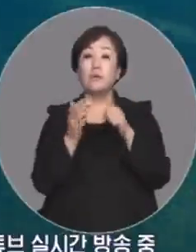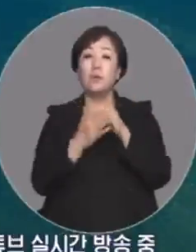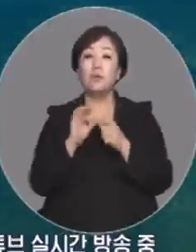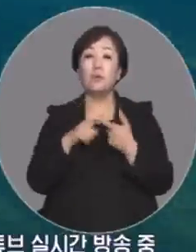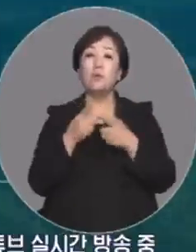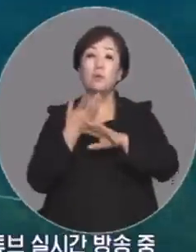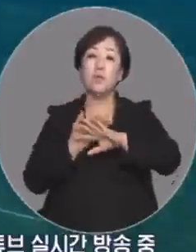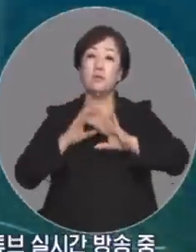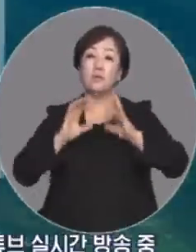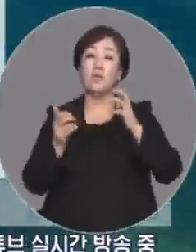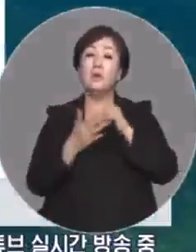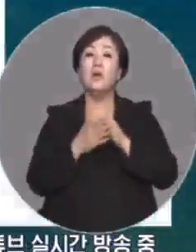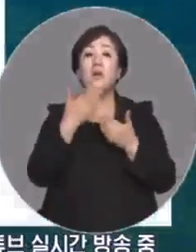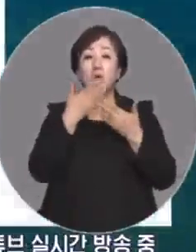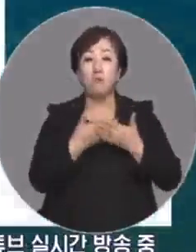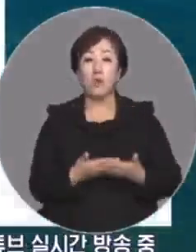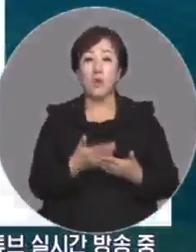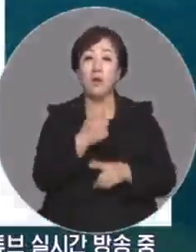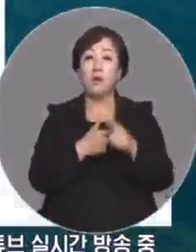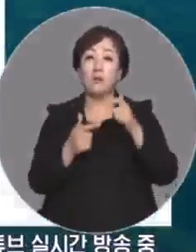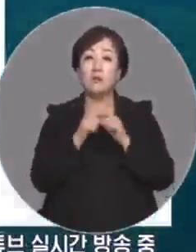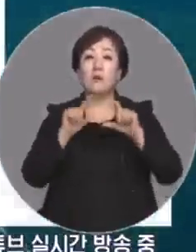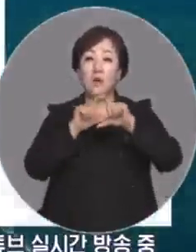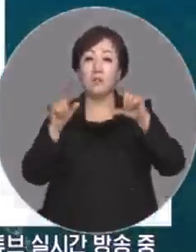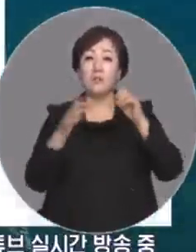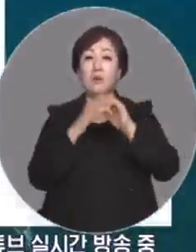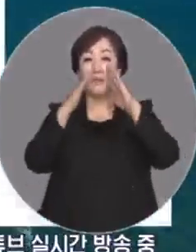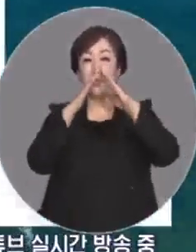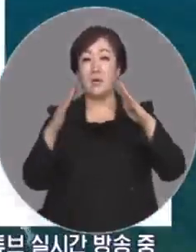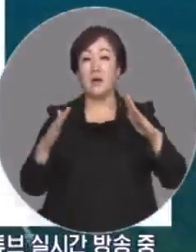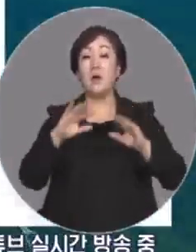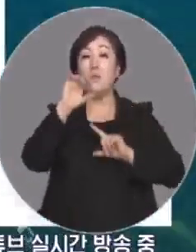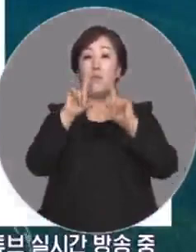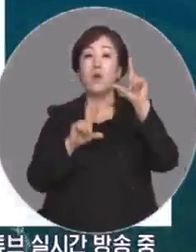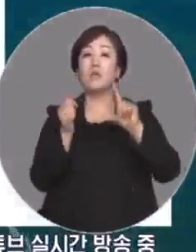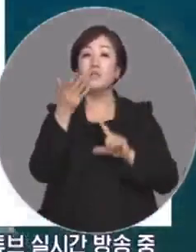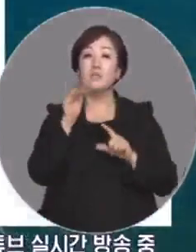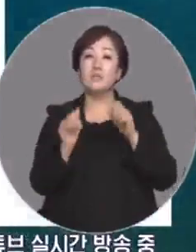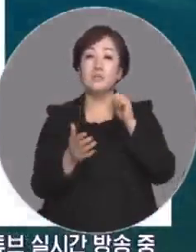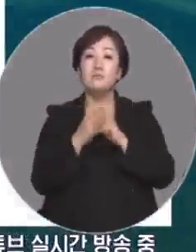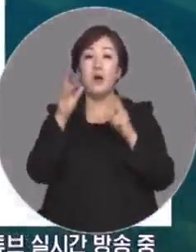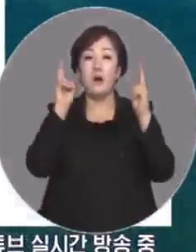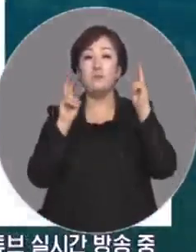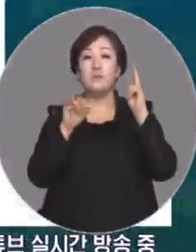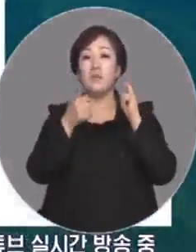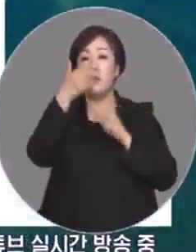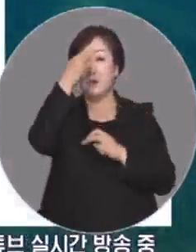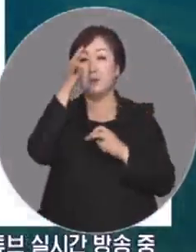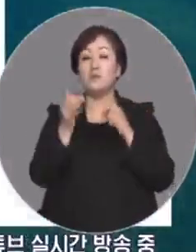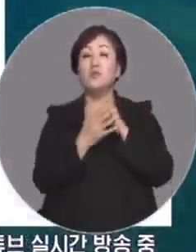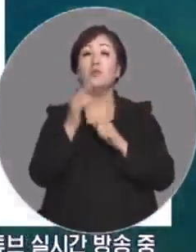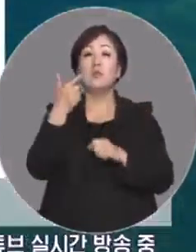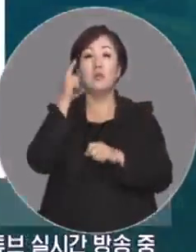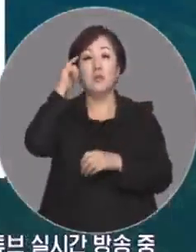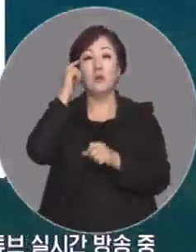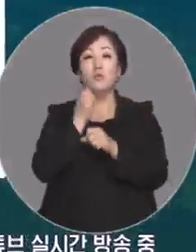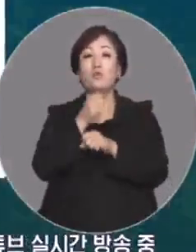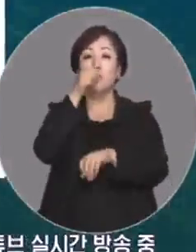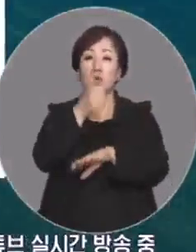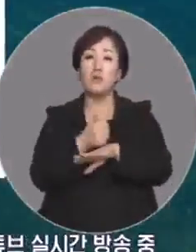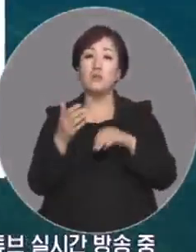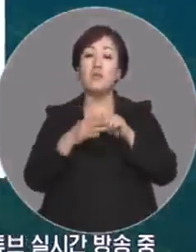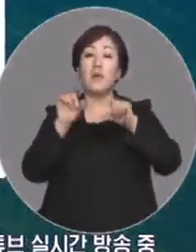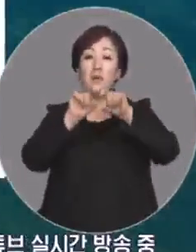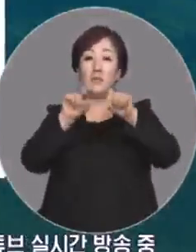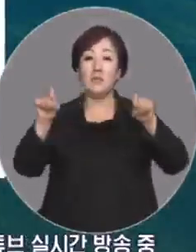선진국들은 무게중심을 위해 하부 구조를 삼각형으로 만들었으나 울산의 이 업체는 오랜 연구 끝에 일자형